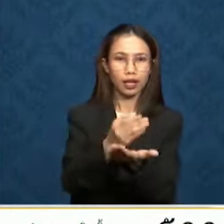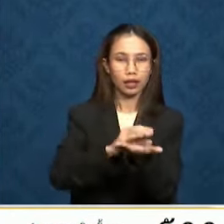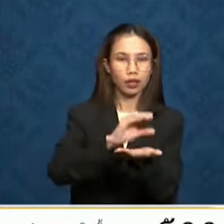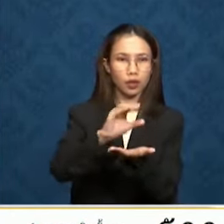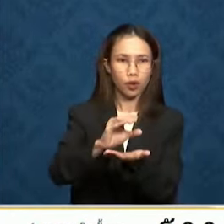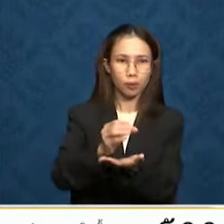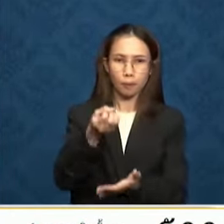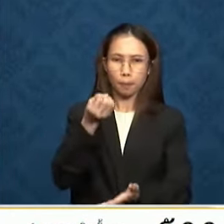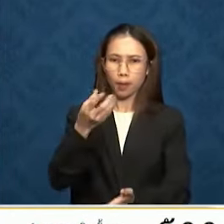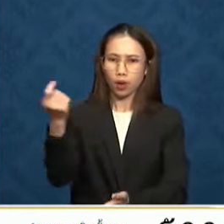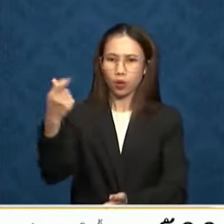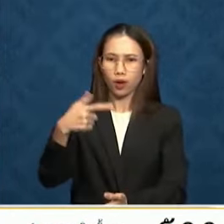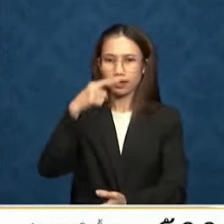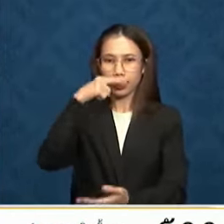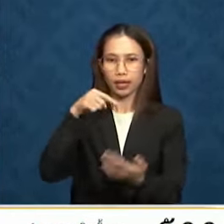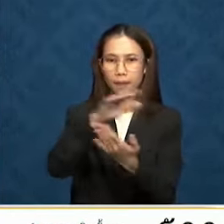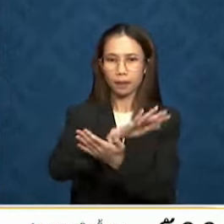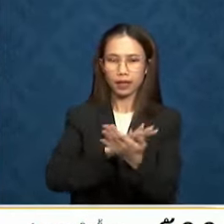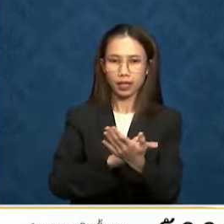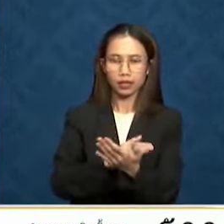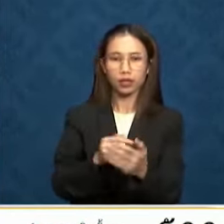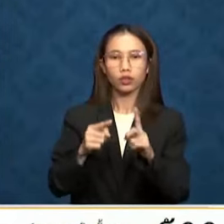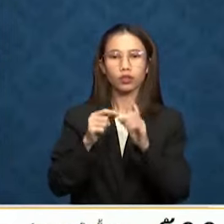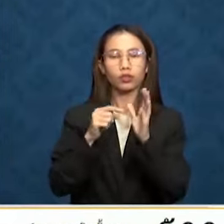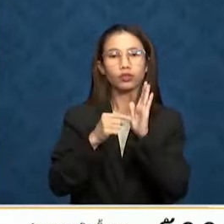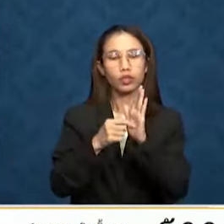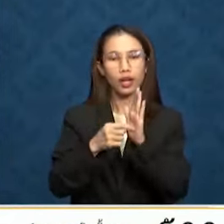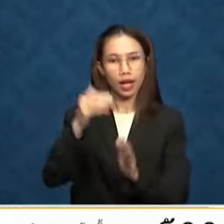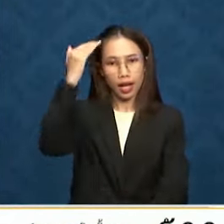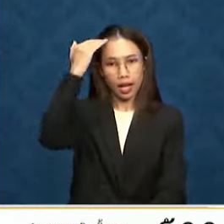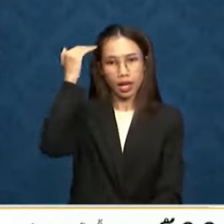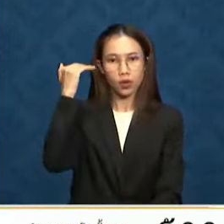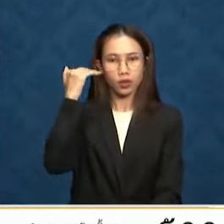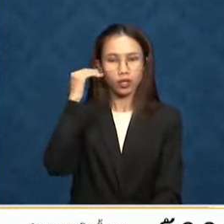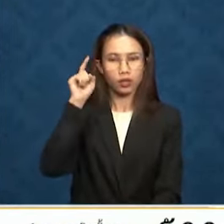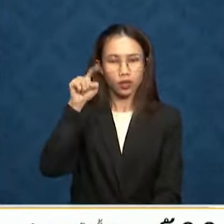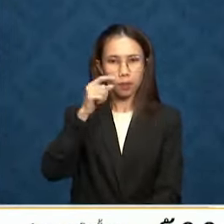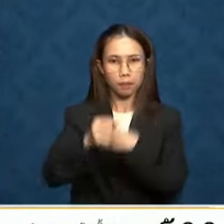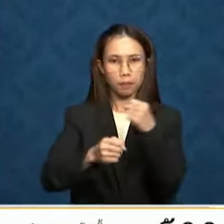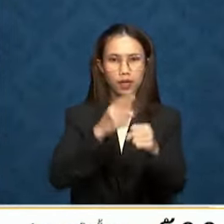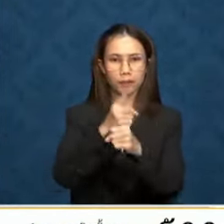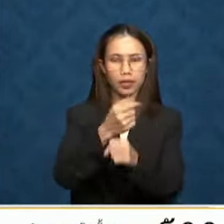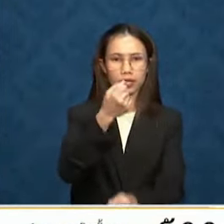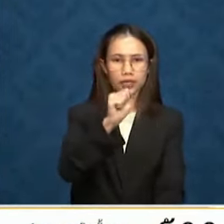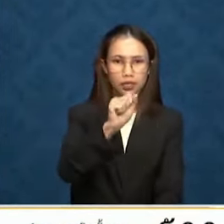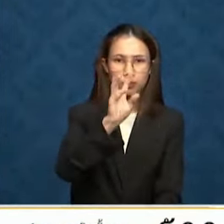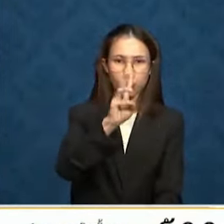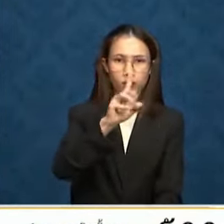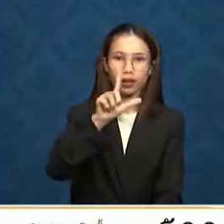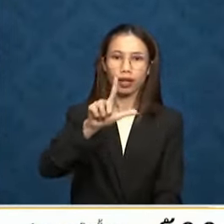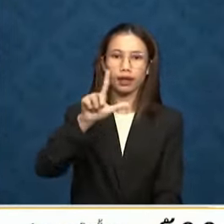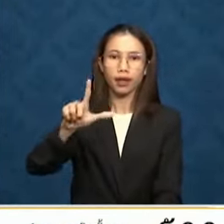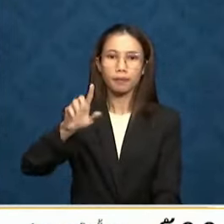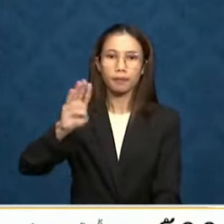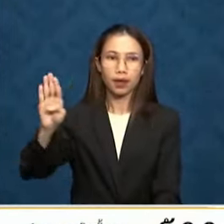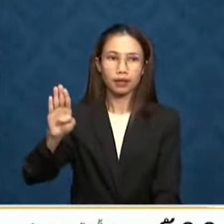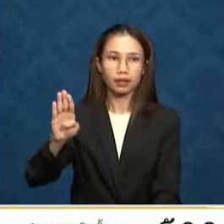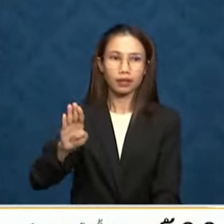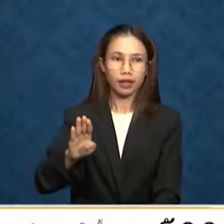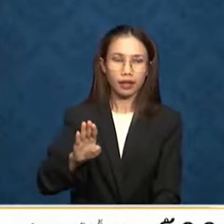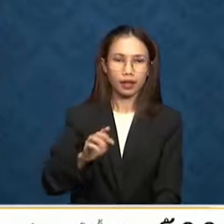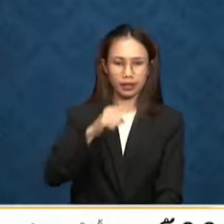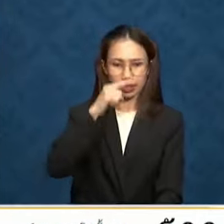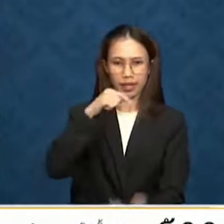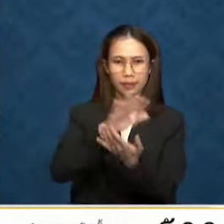กว่าประเทศไทยหลายเท่านะคะอย่างเช่นเกาหลีใต้เนี่ยต้องจัดสรรปีละ 16ล้านล้านบาทนะคะประเทศเรา 3ล้าน